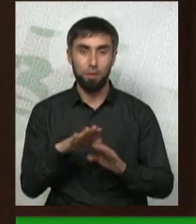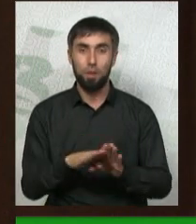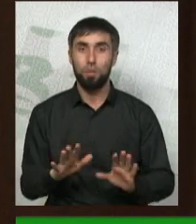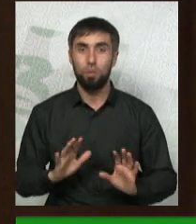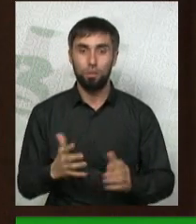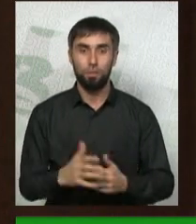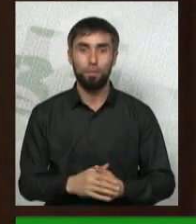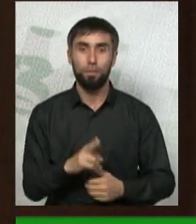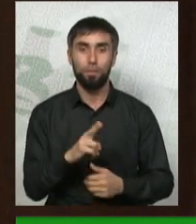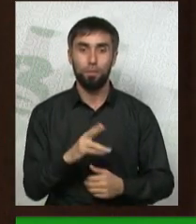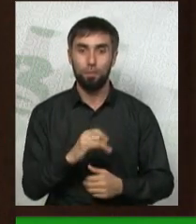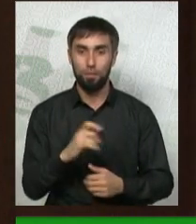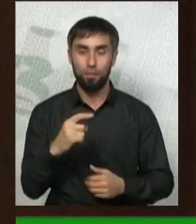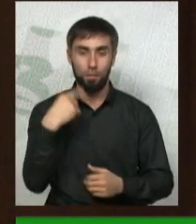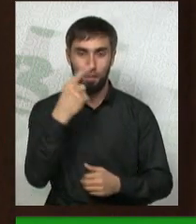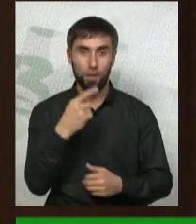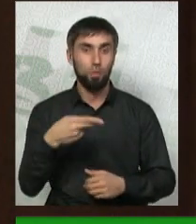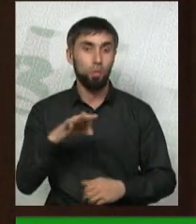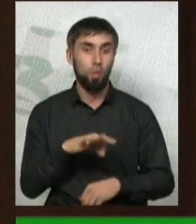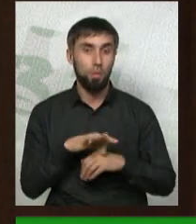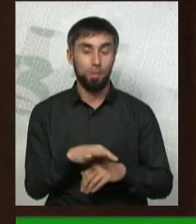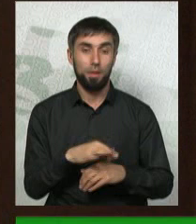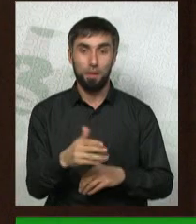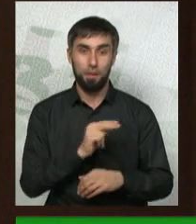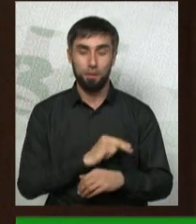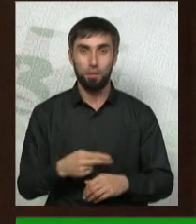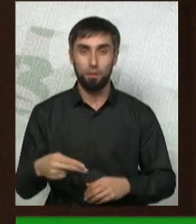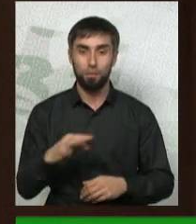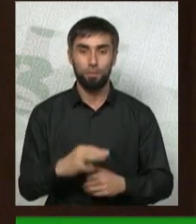случае данные лица до проведения данных работ, до